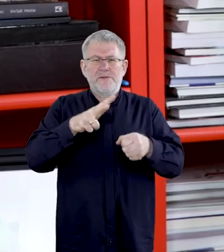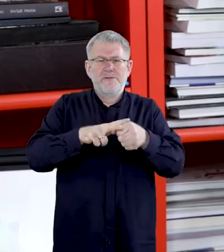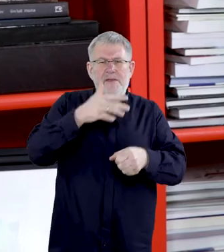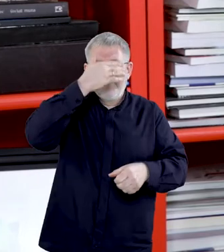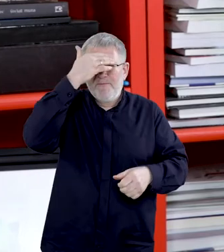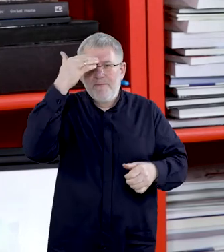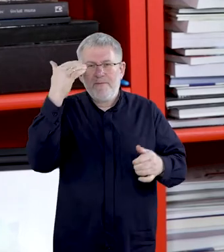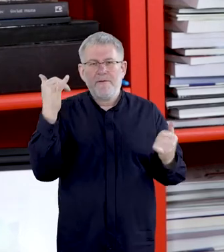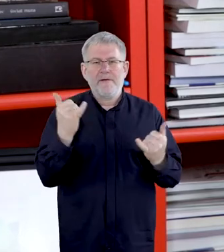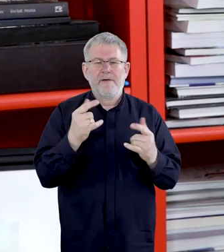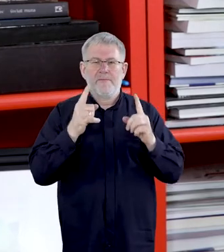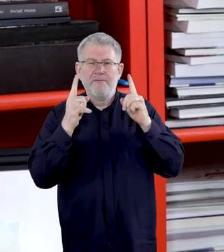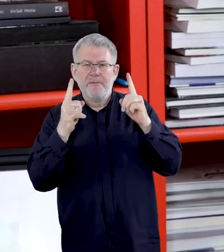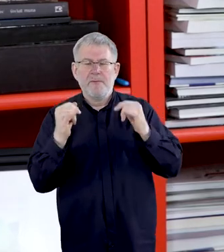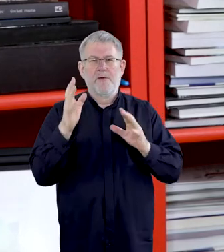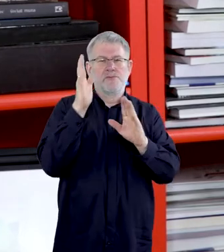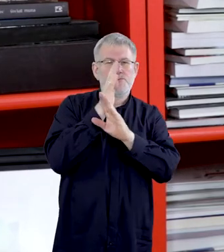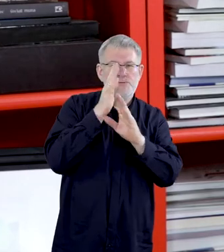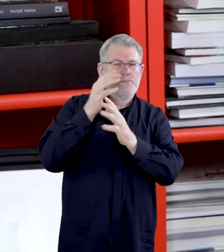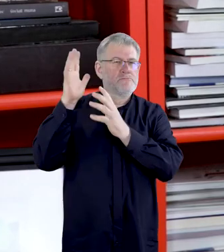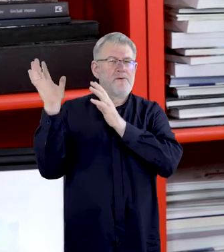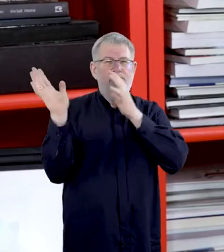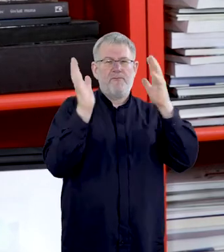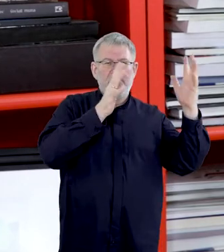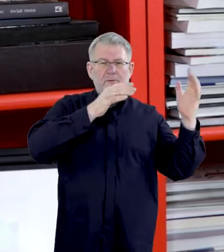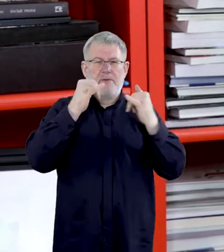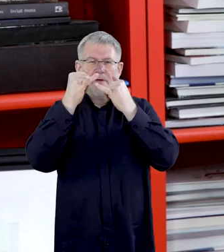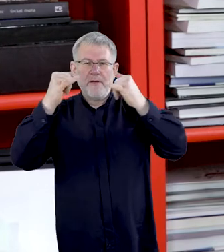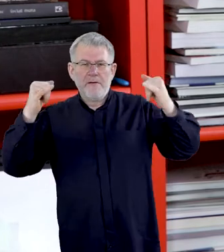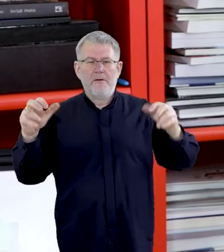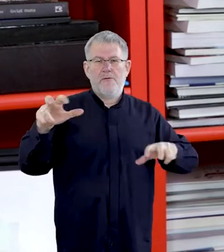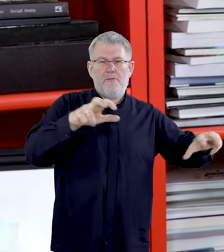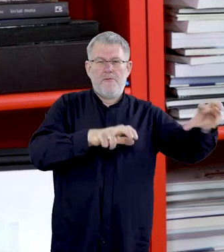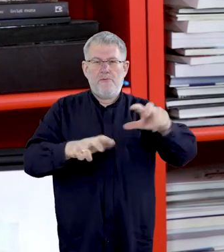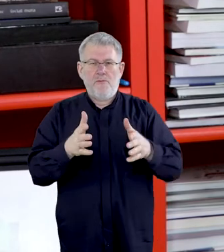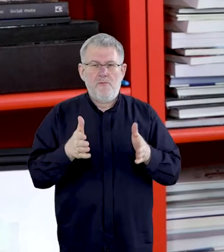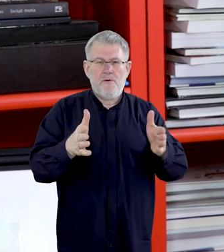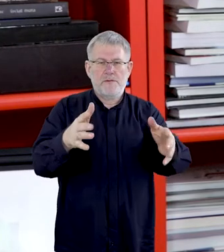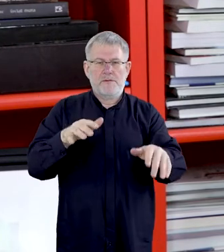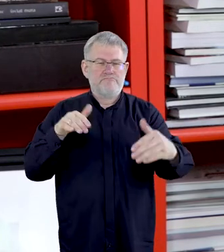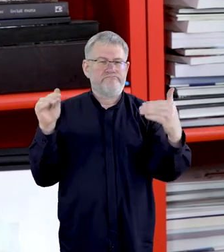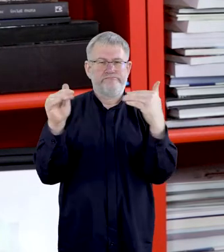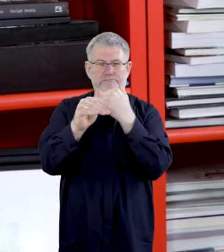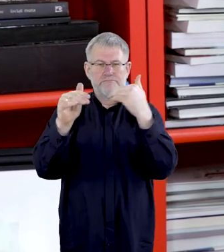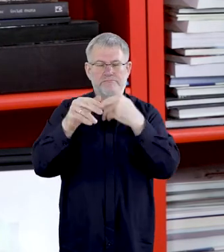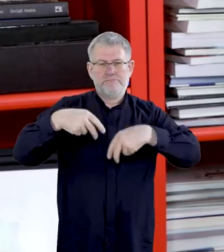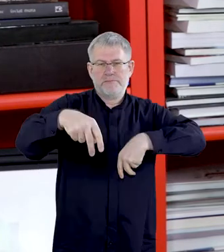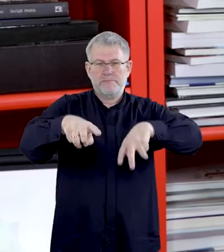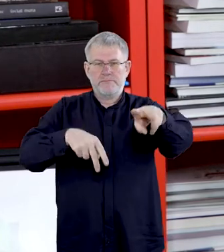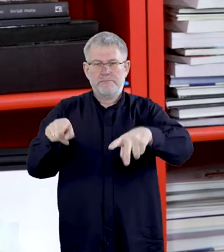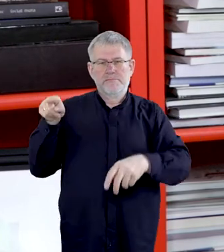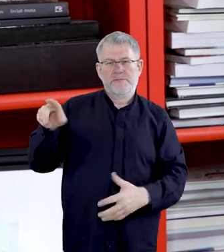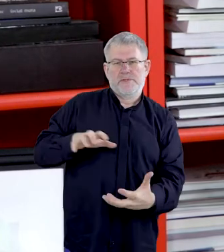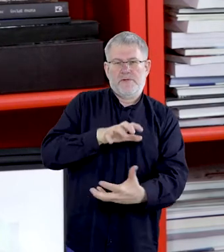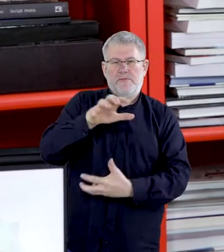na przykład szum wiatru czy ruch na drodze? To świat ludzi